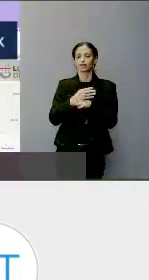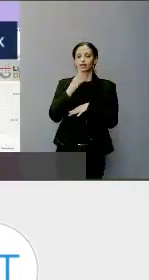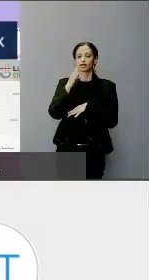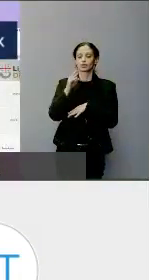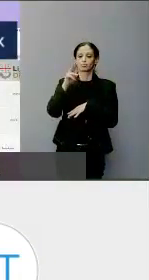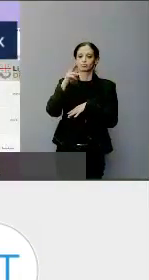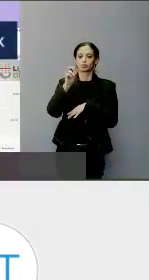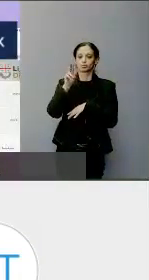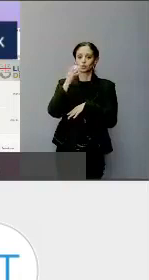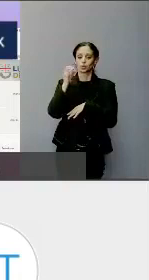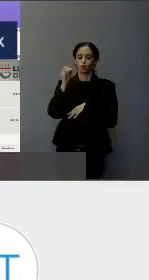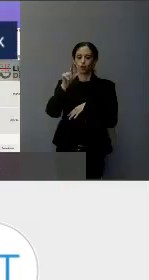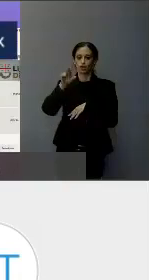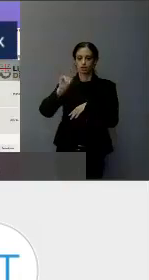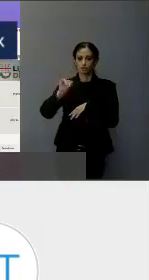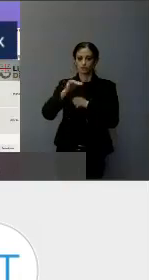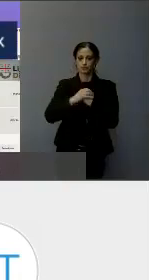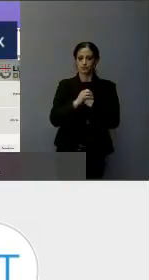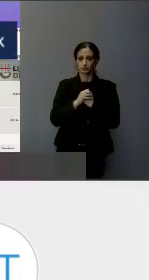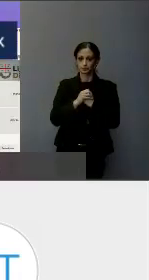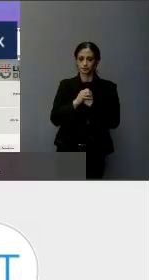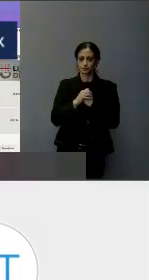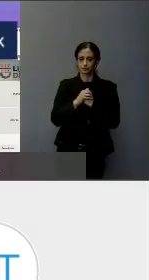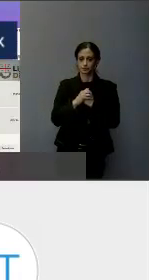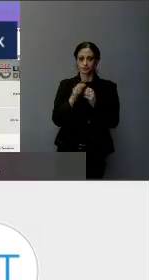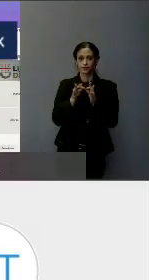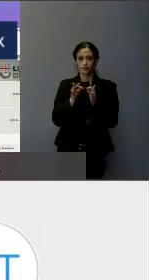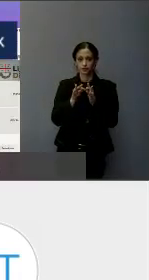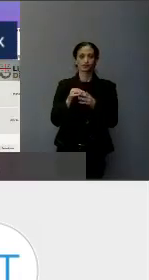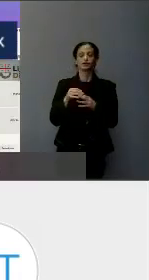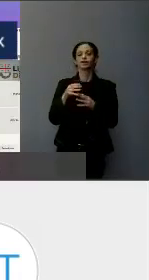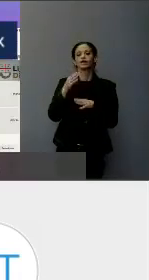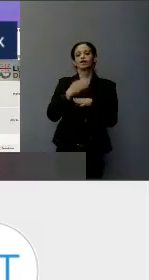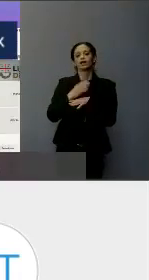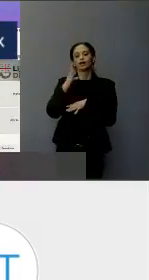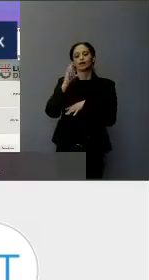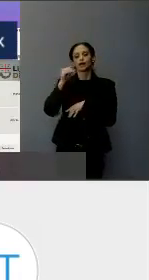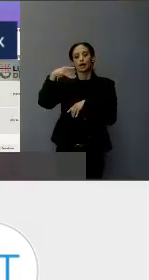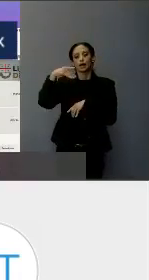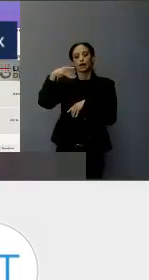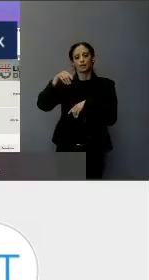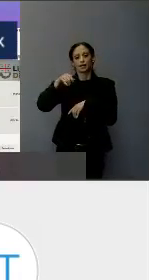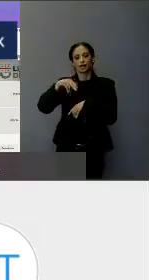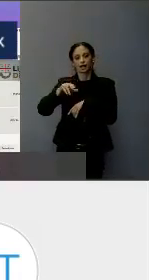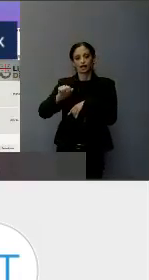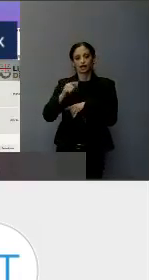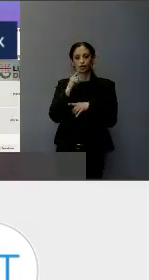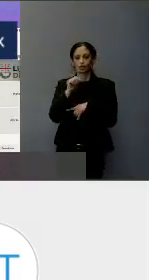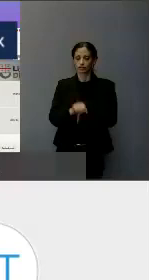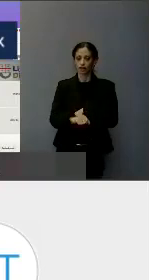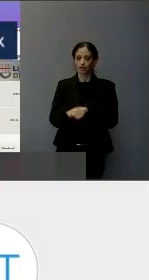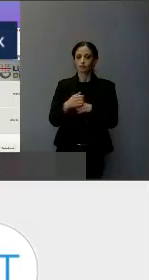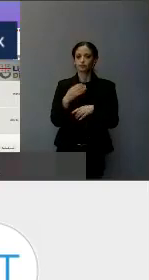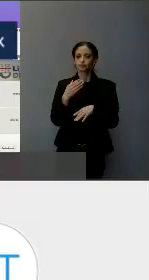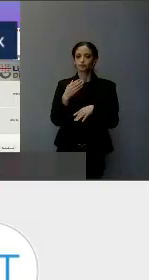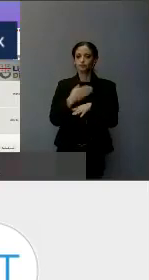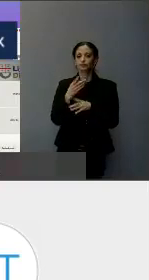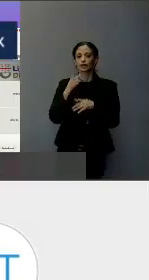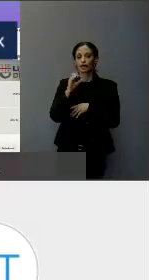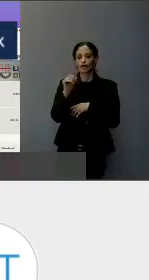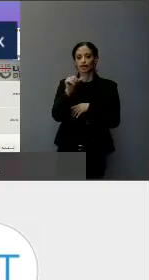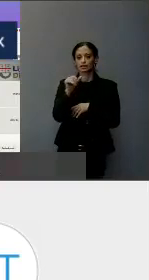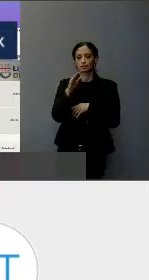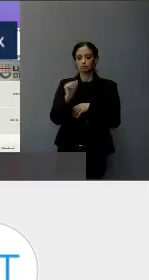consiliera bruccoleri dovevo le fiere campanella contrario consigliere kassim